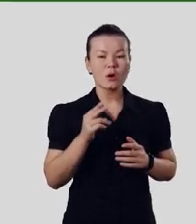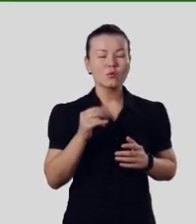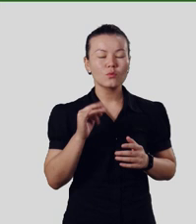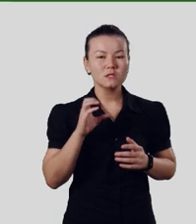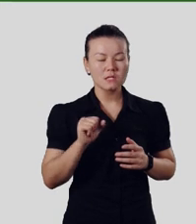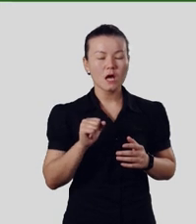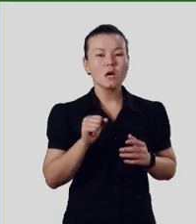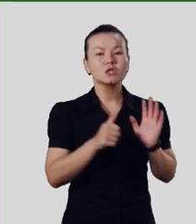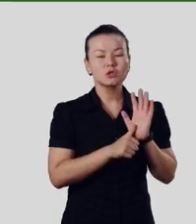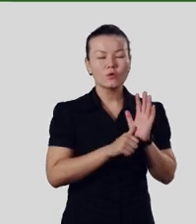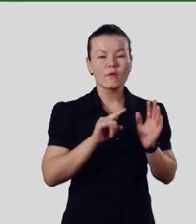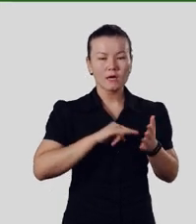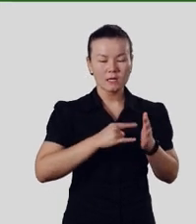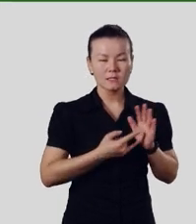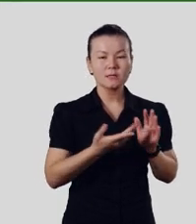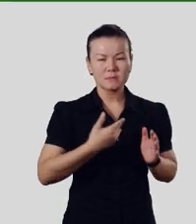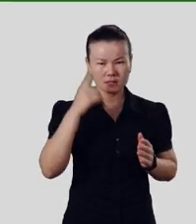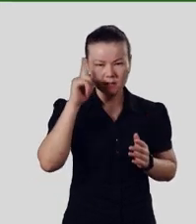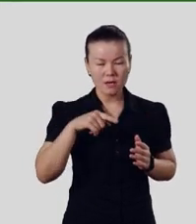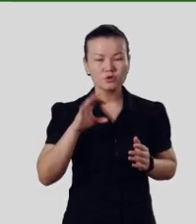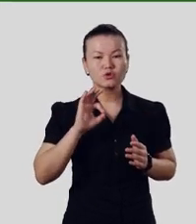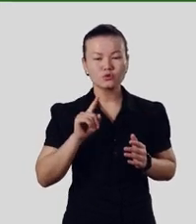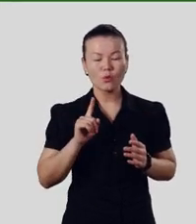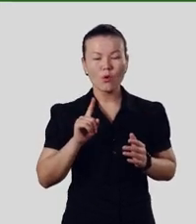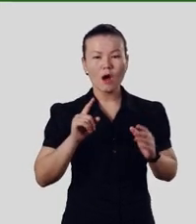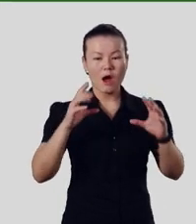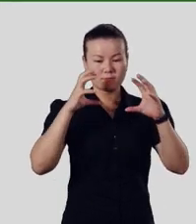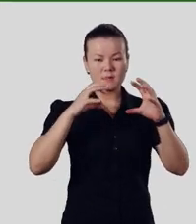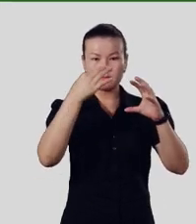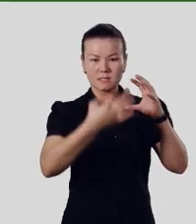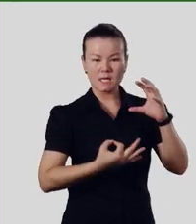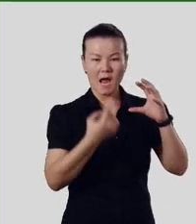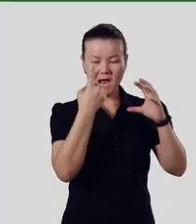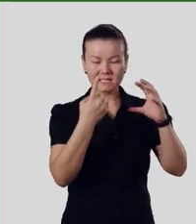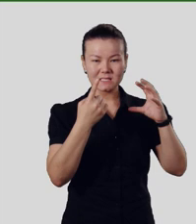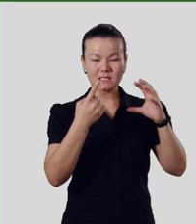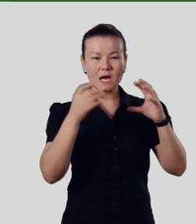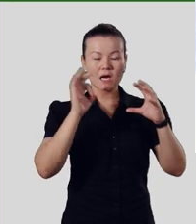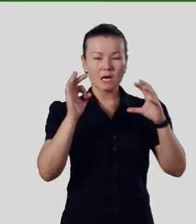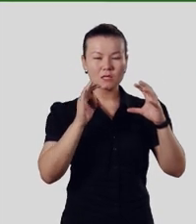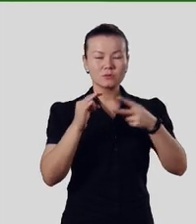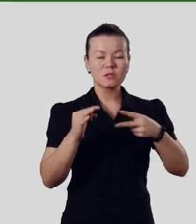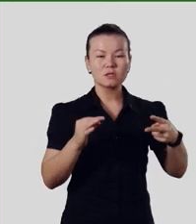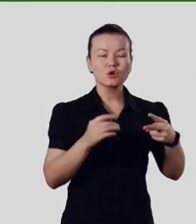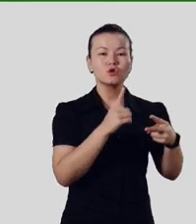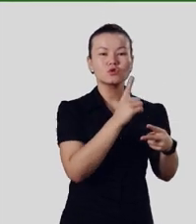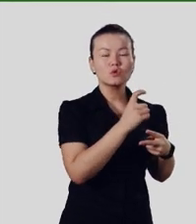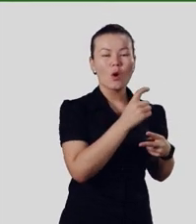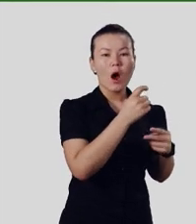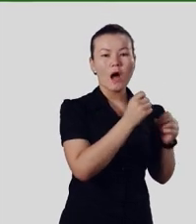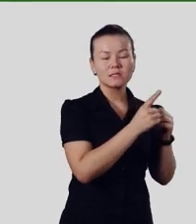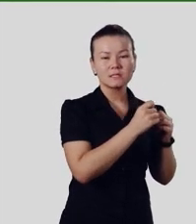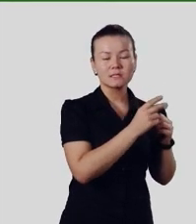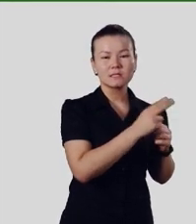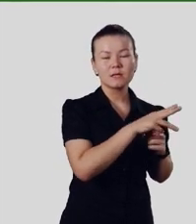класса мы с вами знаем, что на меридиане 1 градус равен приблизительно 111